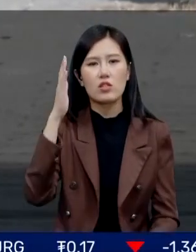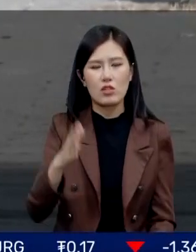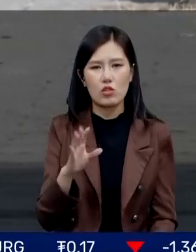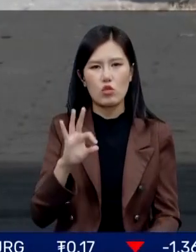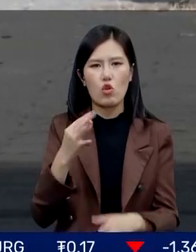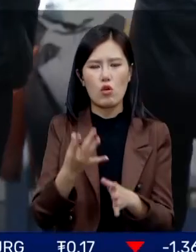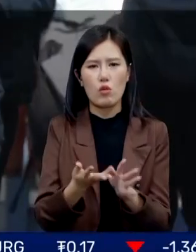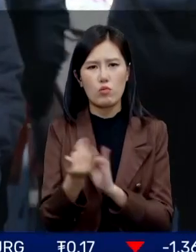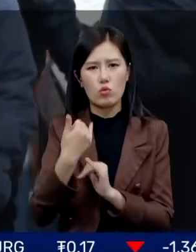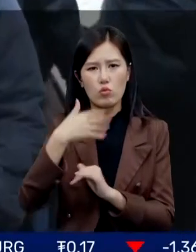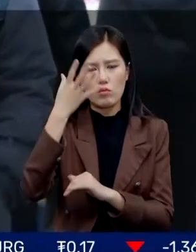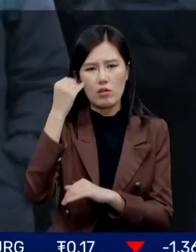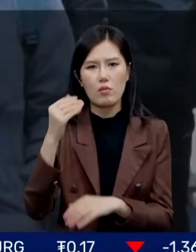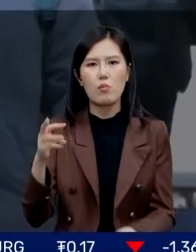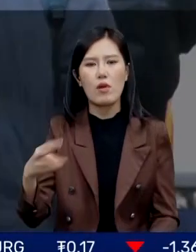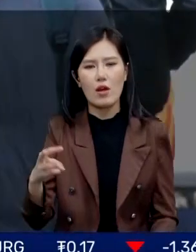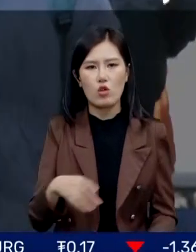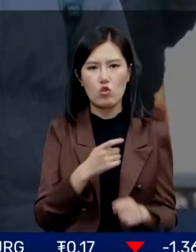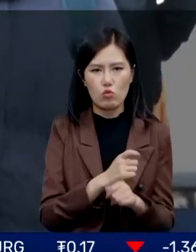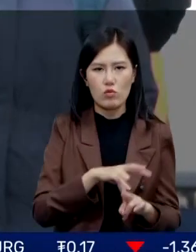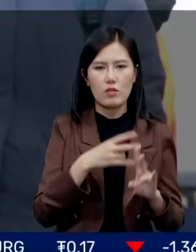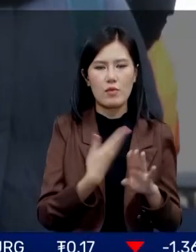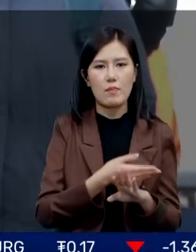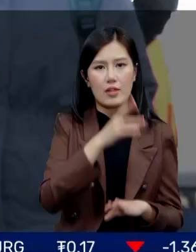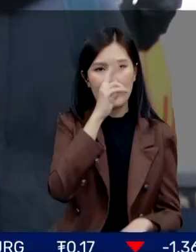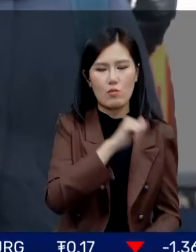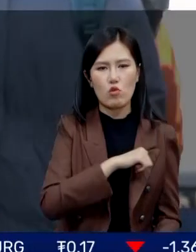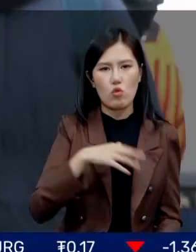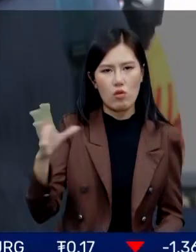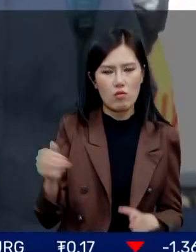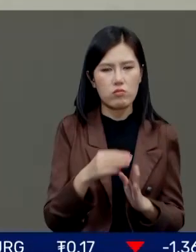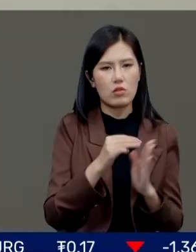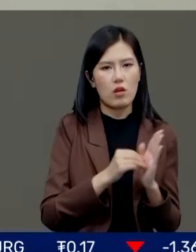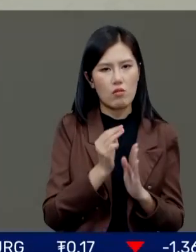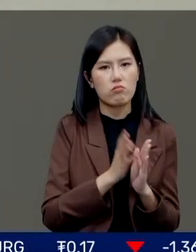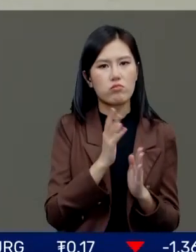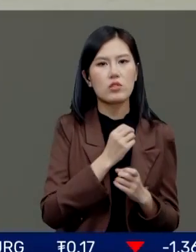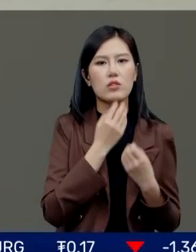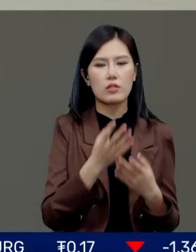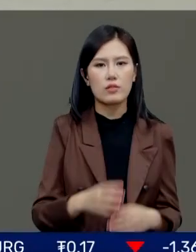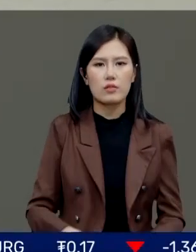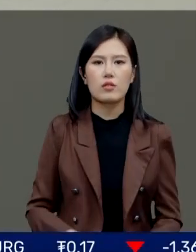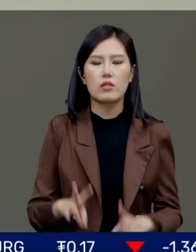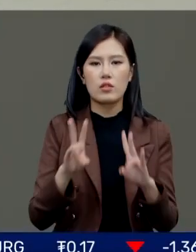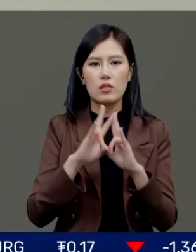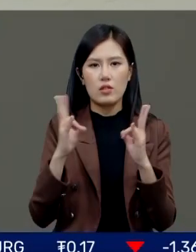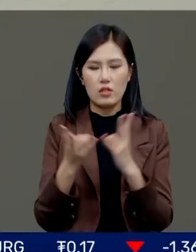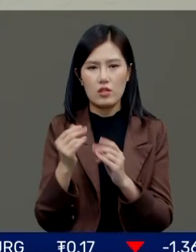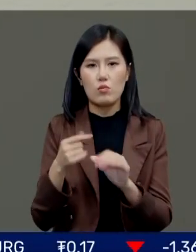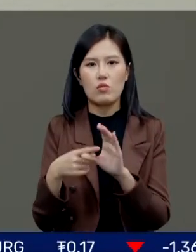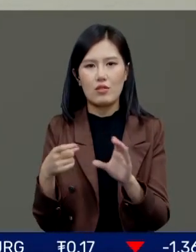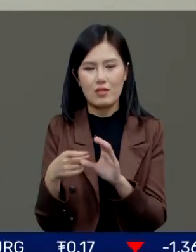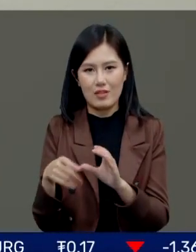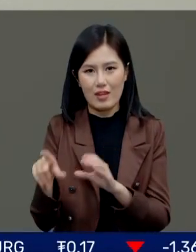нөхцөл үүсэх эрсдэлтэйг хөдөлмөр нийгмийн хамгааллын яамнаас хэллээ. Нийгмийн даатгалын сан алдагдaltaа гэж